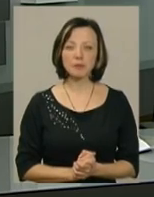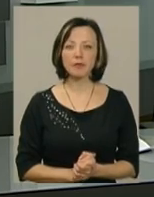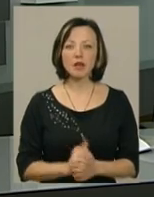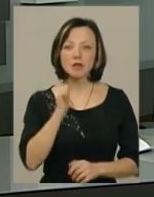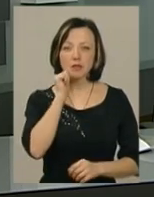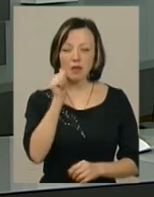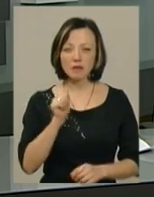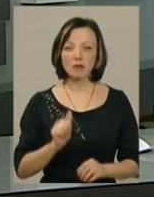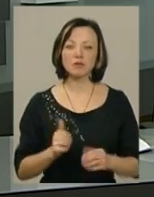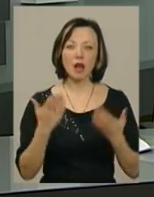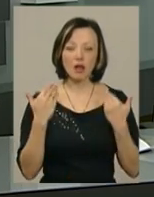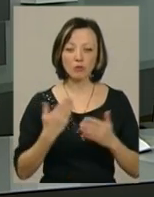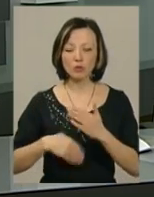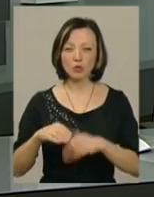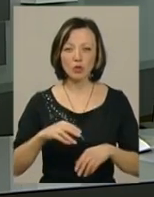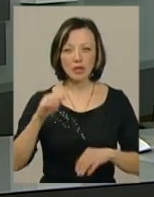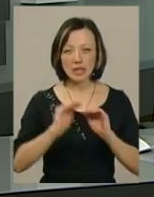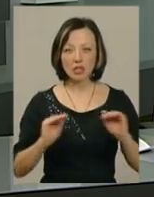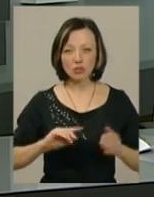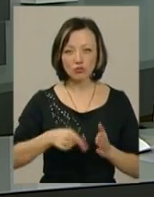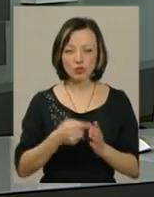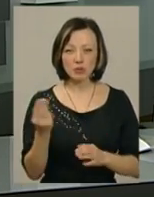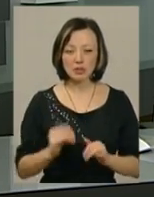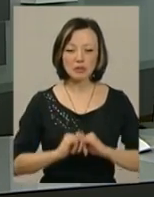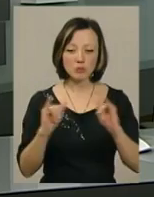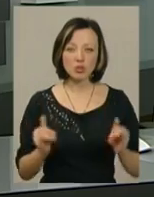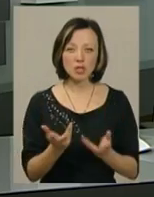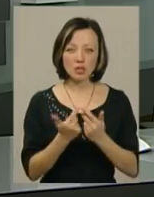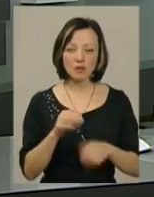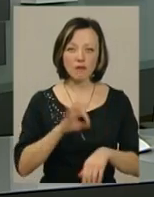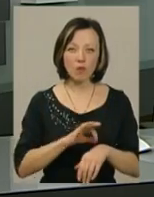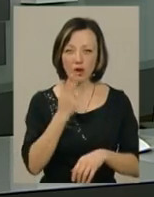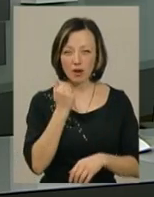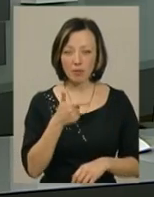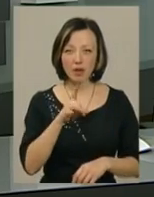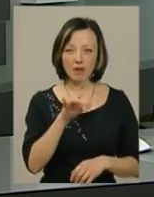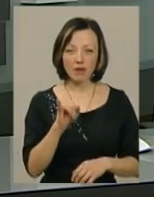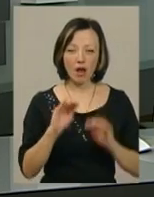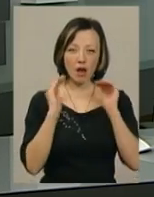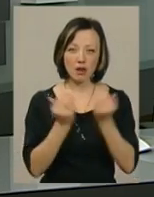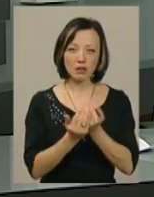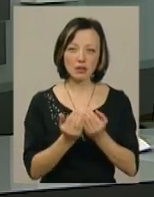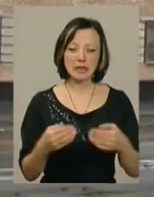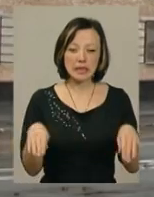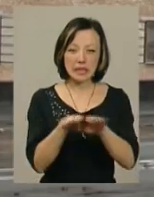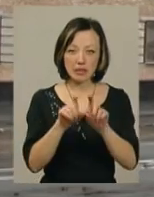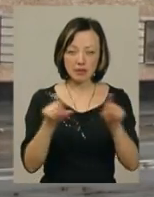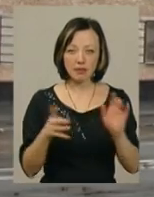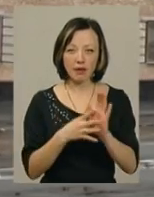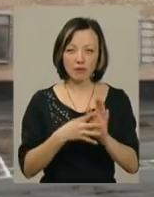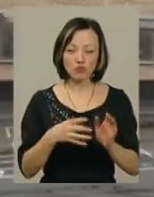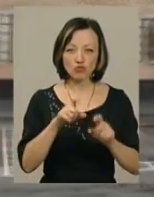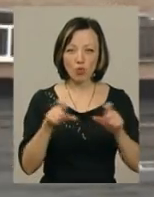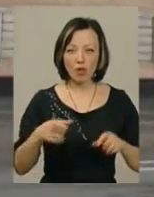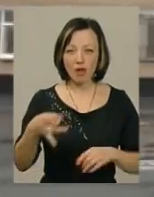Відзавтра на вимушені канікули підуть учні Шепетівки. Через збільшення кількості хворих на грип та ГРВІ карантин оголосили у 9 школах